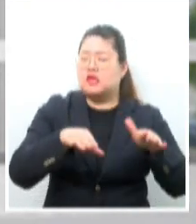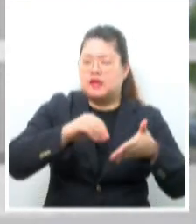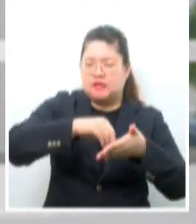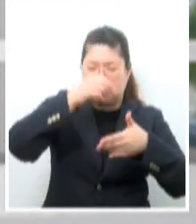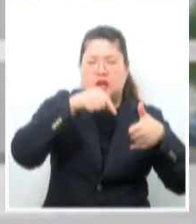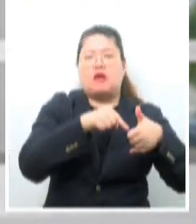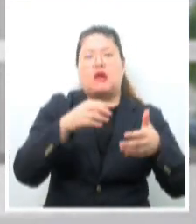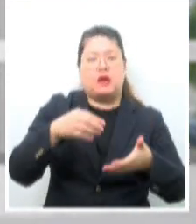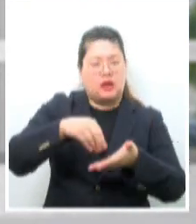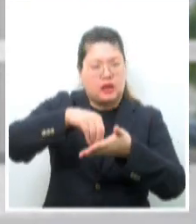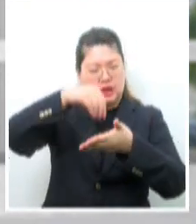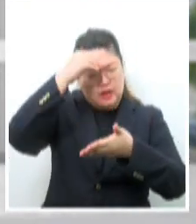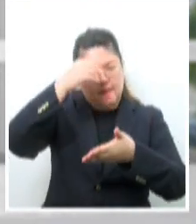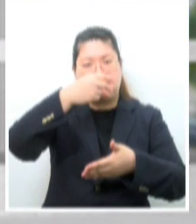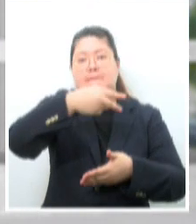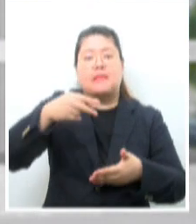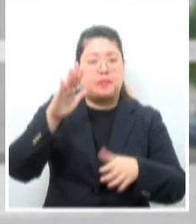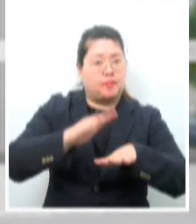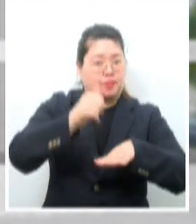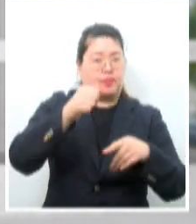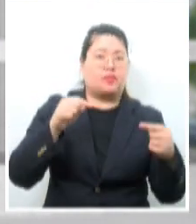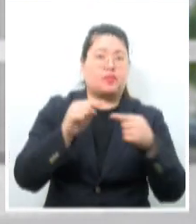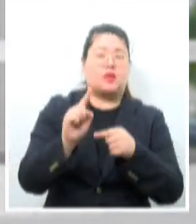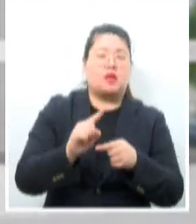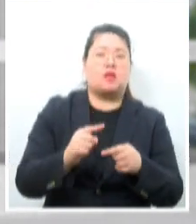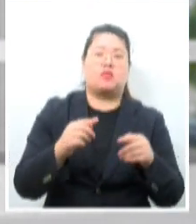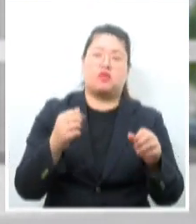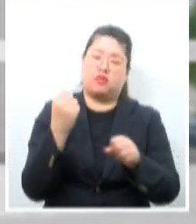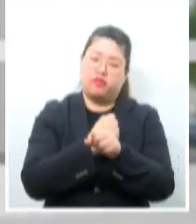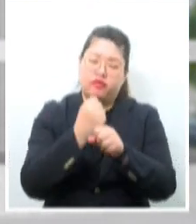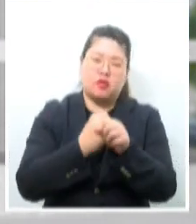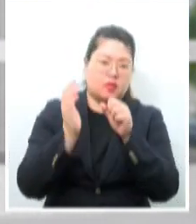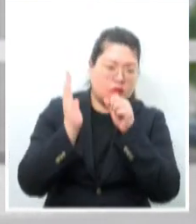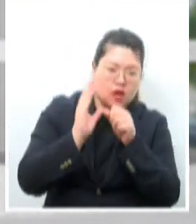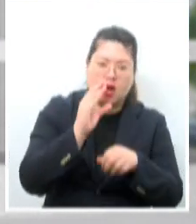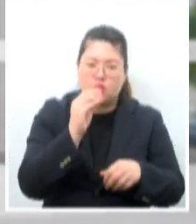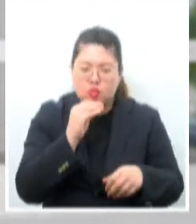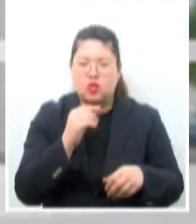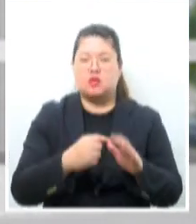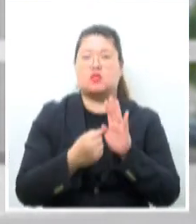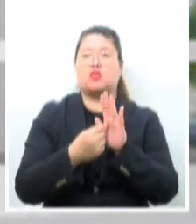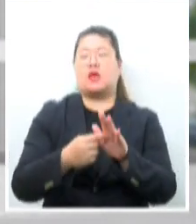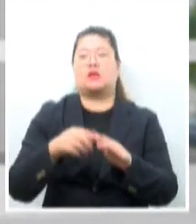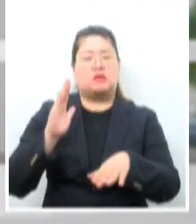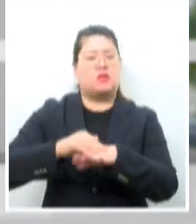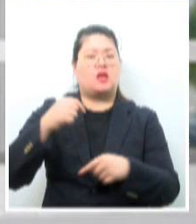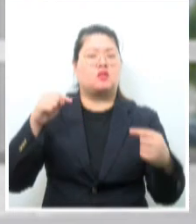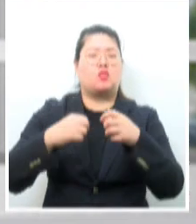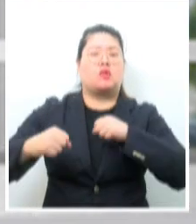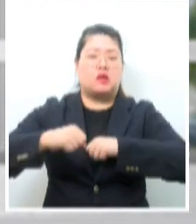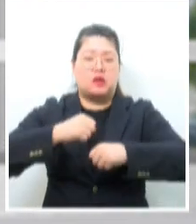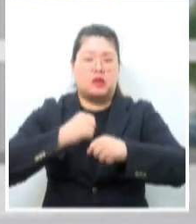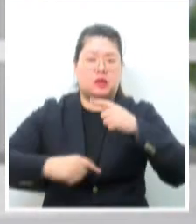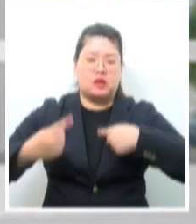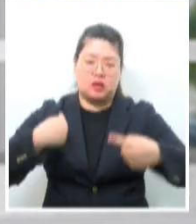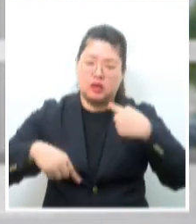นอนครับวิธีการเรียนรู้ที่เหมาะสมอาจจะเป็นการถกแถลงอภิปรายผู้เรียนมีความสามารถด้านการเคลื่อนไหวร่างกายวิธีการเรียนรู้ที่เหมาะสมอาจจะเป็นลักษณะ